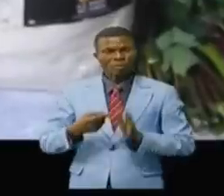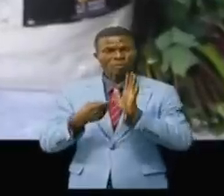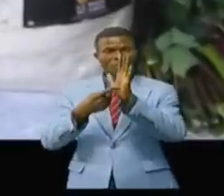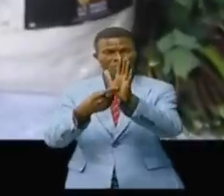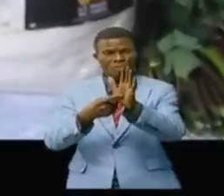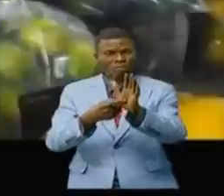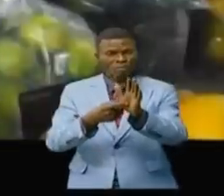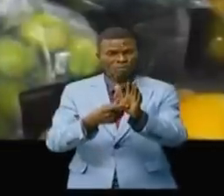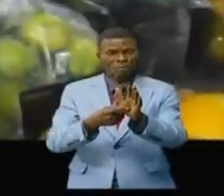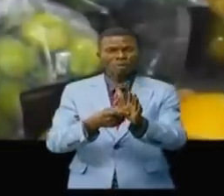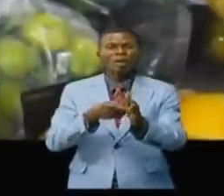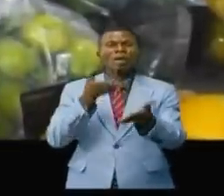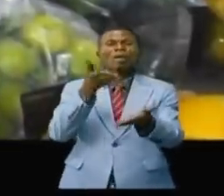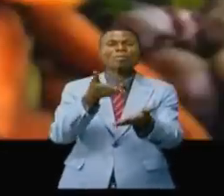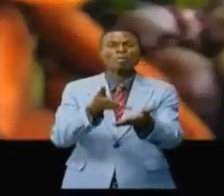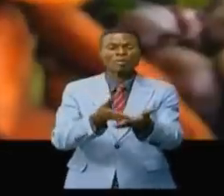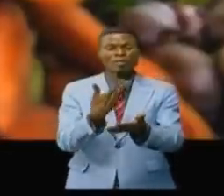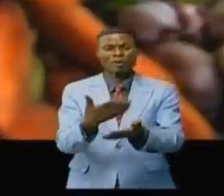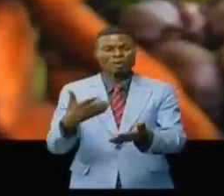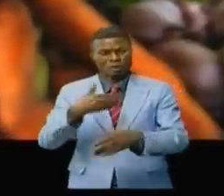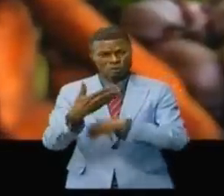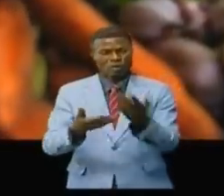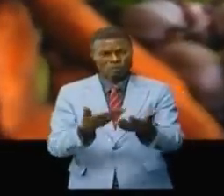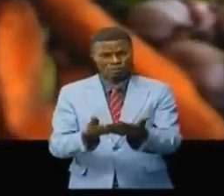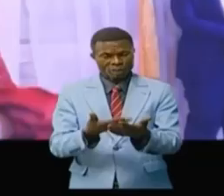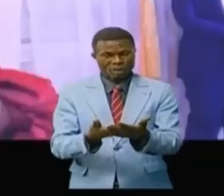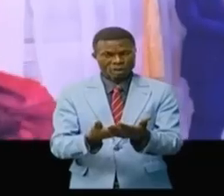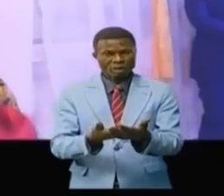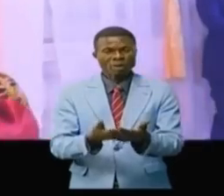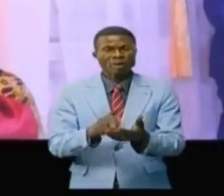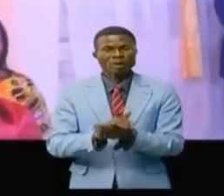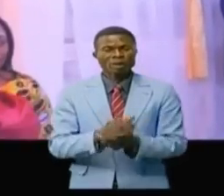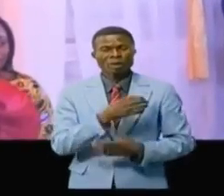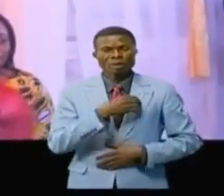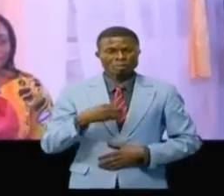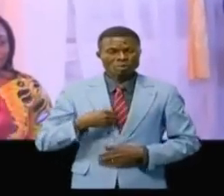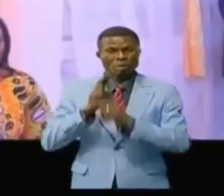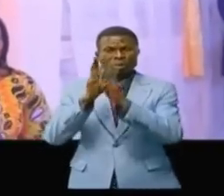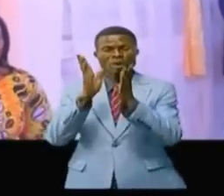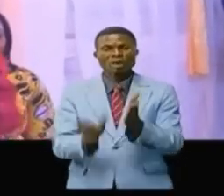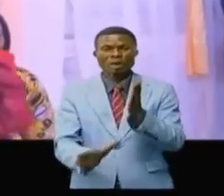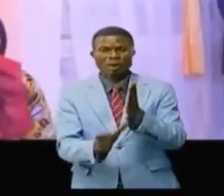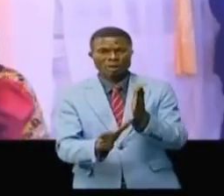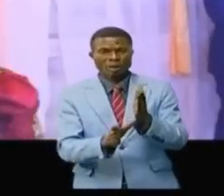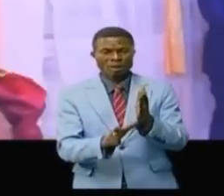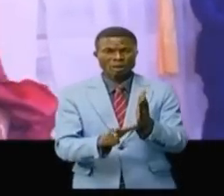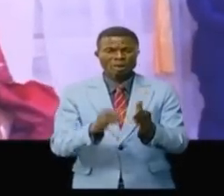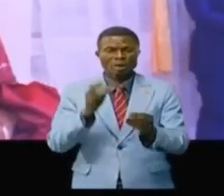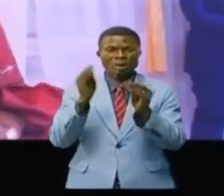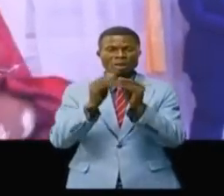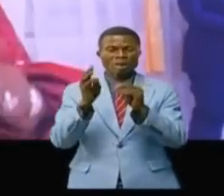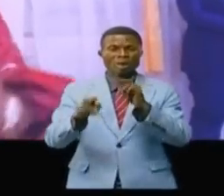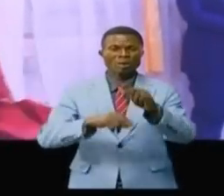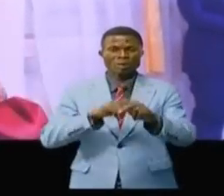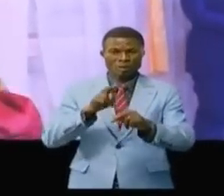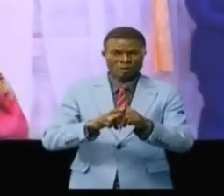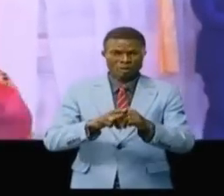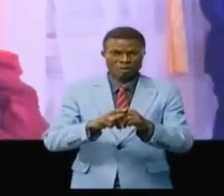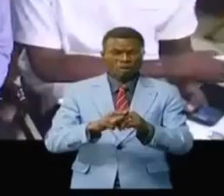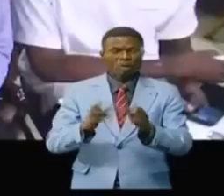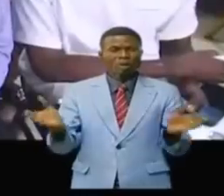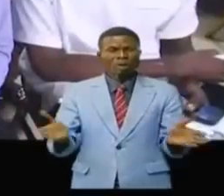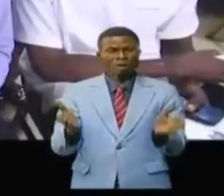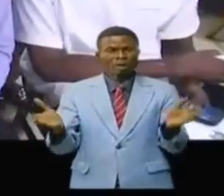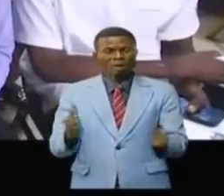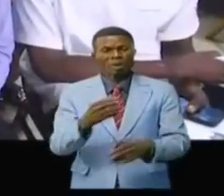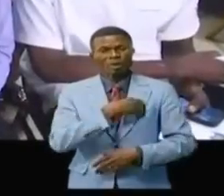les échantillons, les produits de leur première récolte. Madame le rapporteur adjoint de l'Assemblée nationale a exhorté